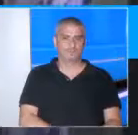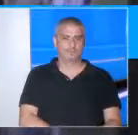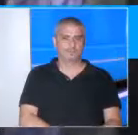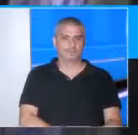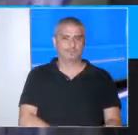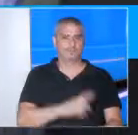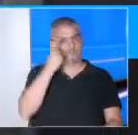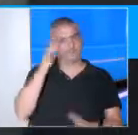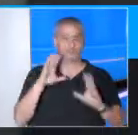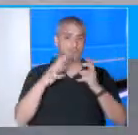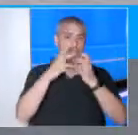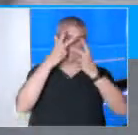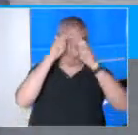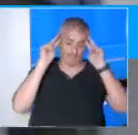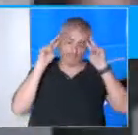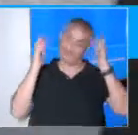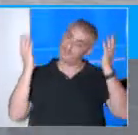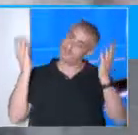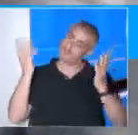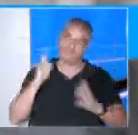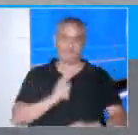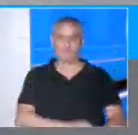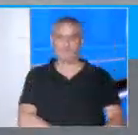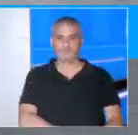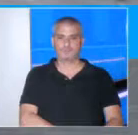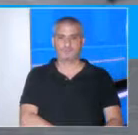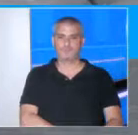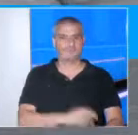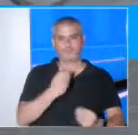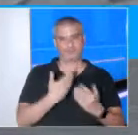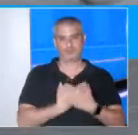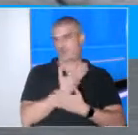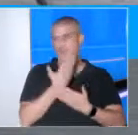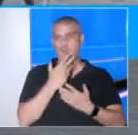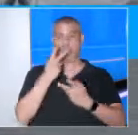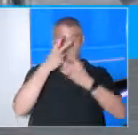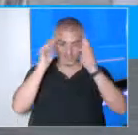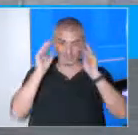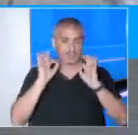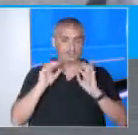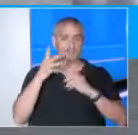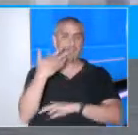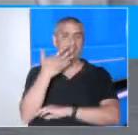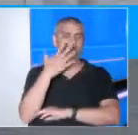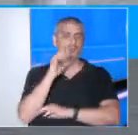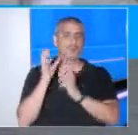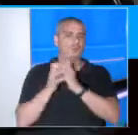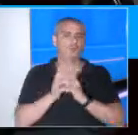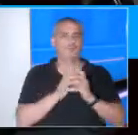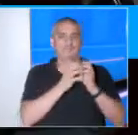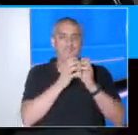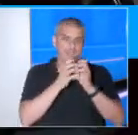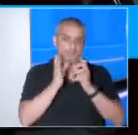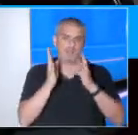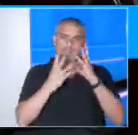דבר כזה עם אפגני, זה קונספט מאוד חדש ומודרני. אפגניסטן בפועל היא מדינה מאוד שבטית. זה